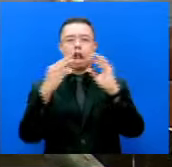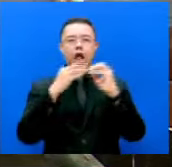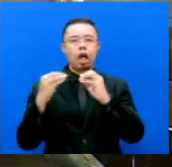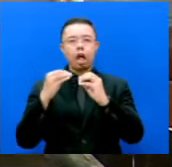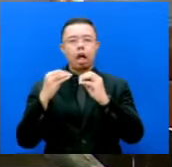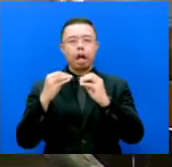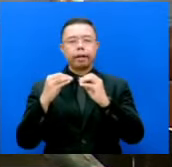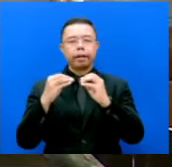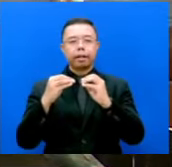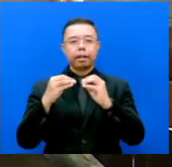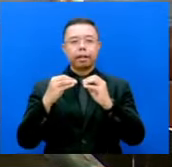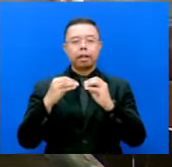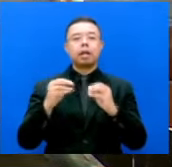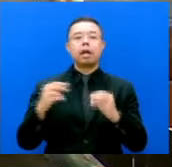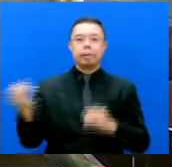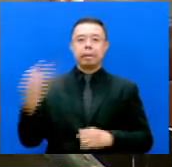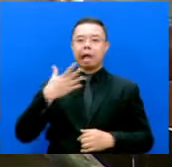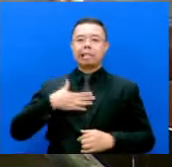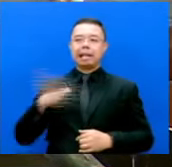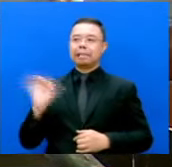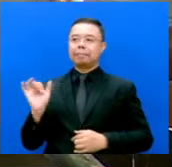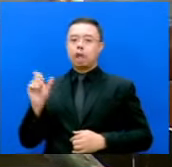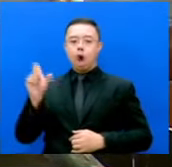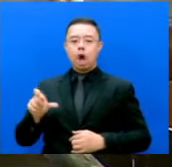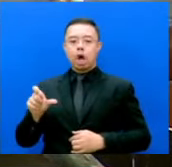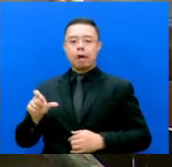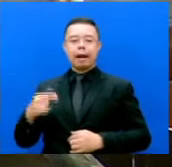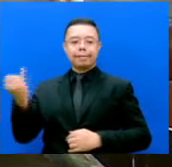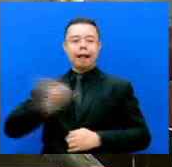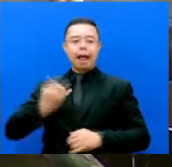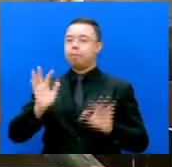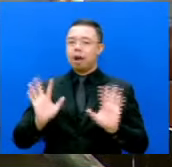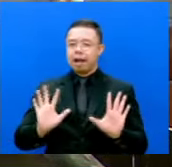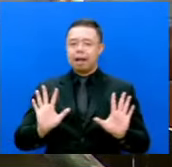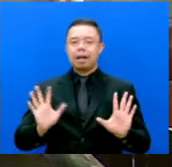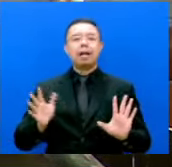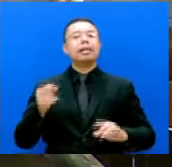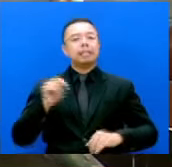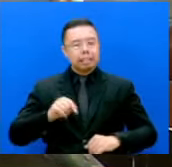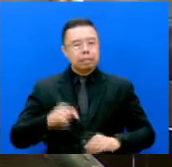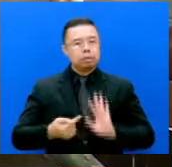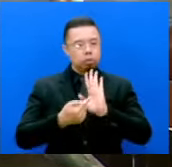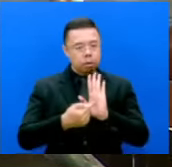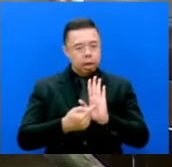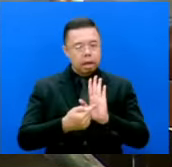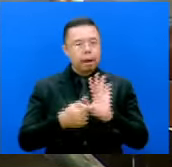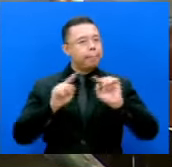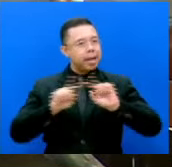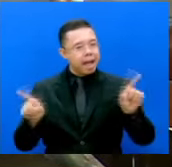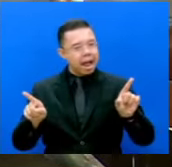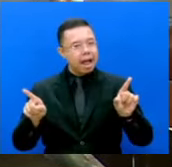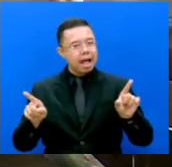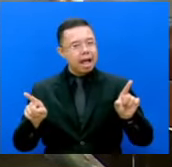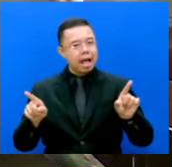di alam ya, di bumi ini, yang seolah saya digiring sebagai seorang yang sangat bersalah. Tentunya hal ini jauh dengan